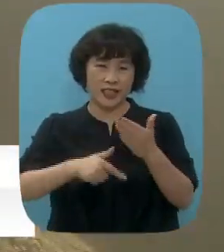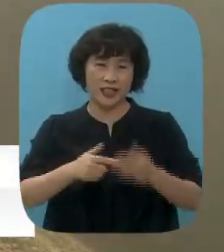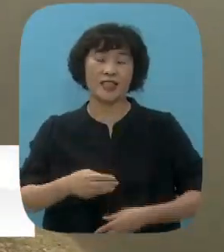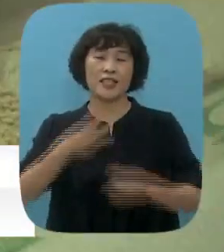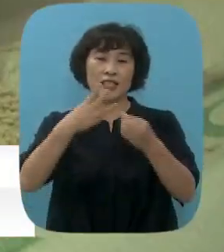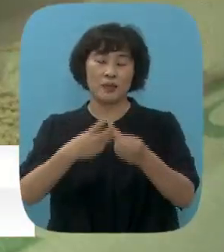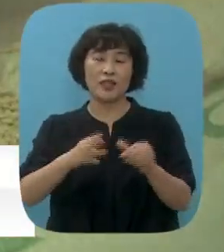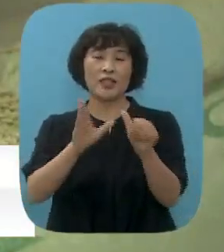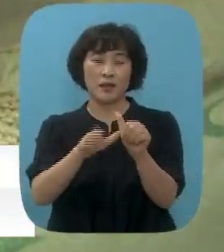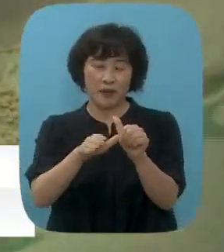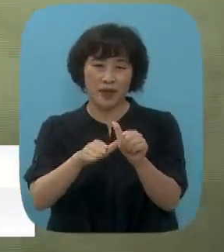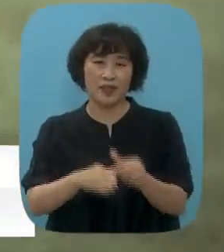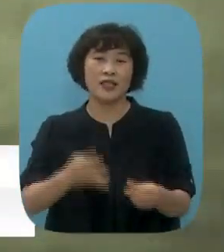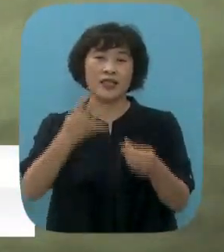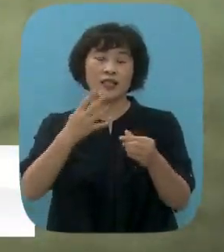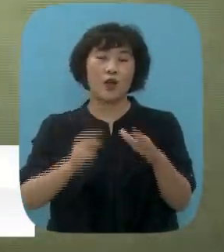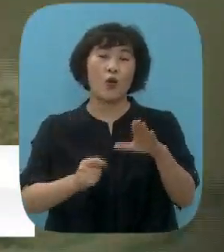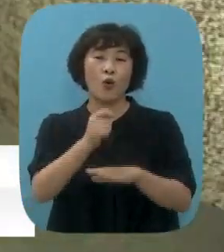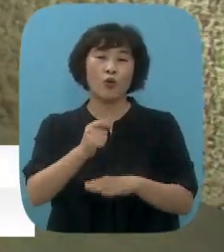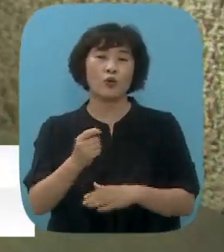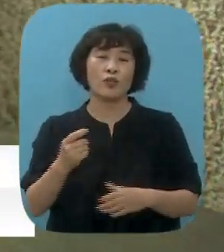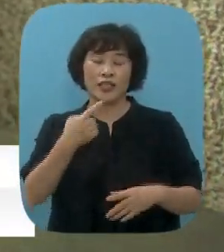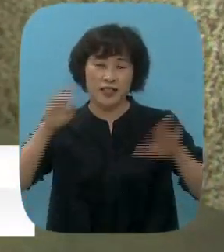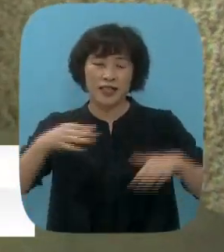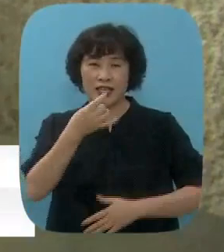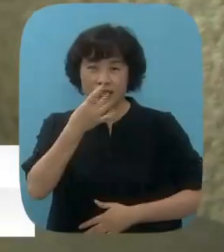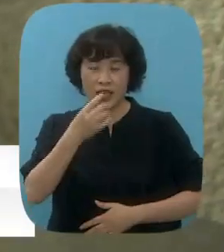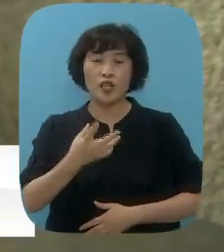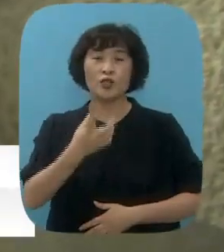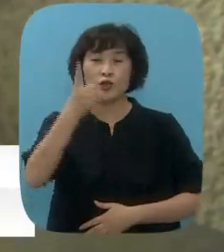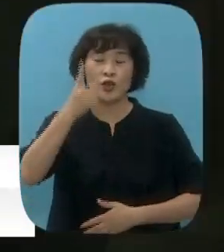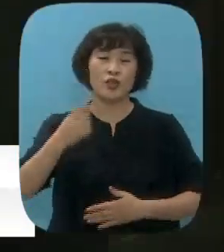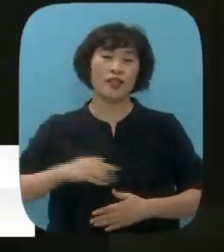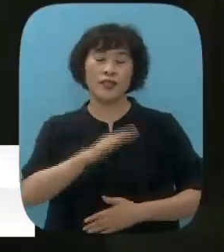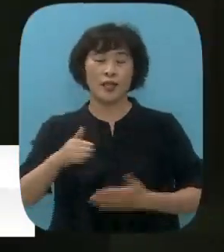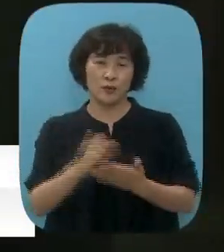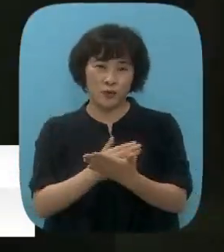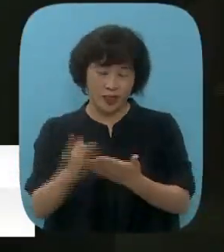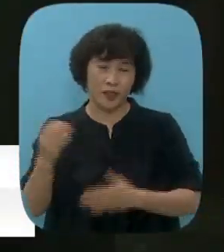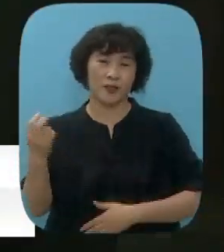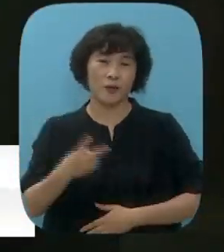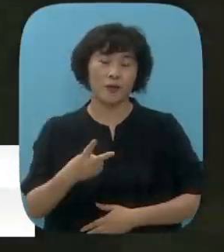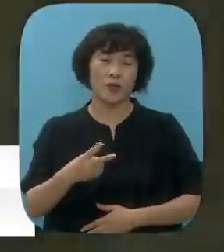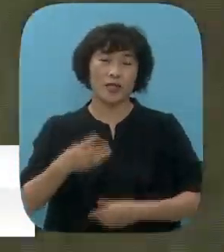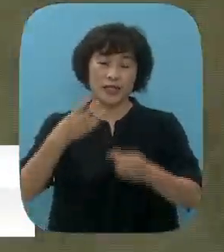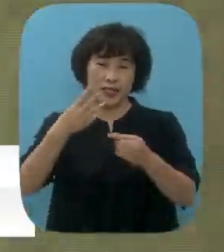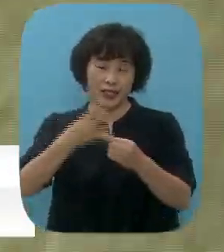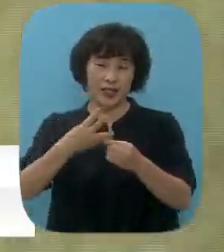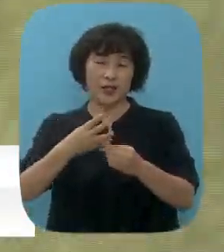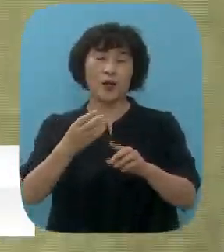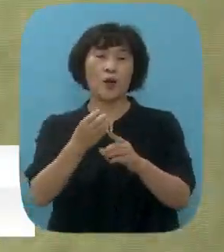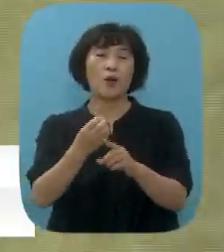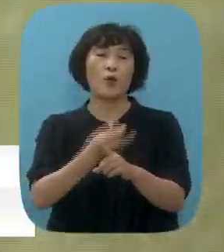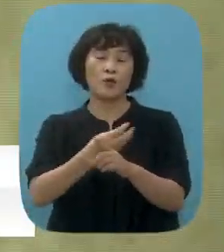우수상의 한평 나비쌀, 고흥 수호천사 건강미, 순천 나누 우리가, 장려상은